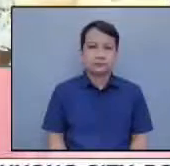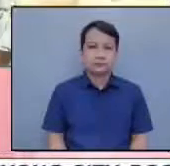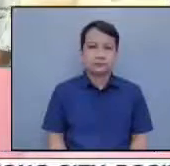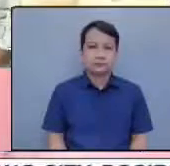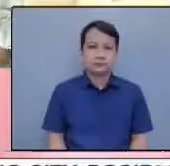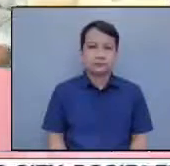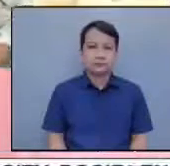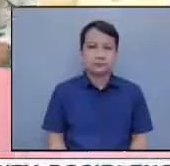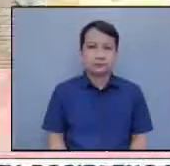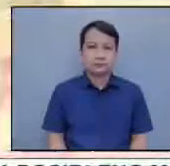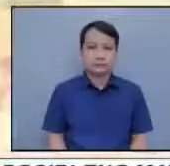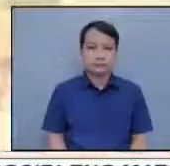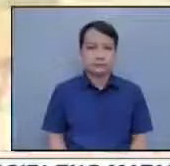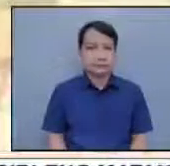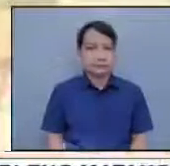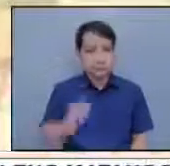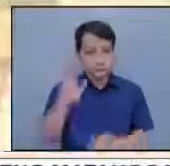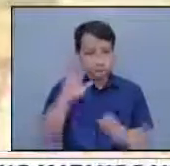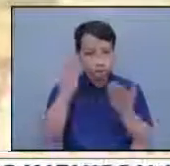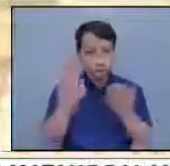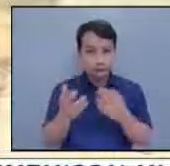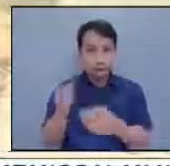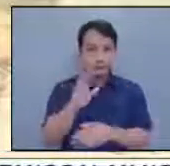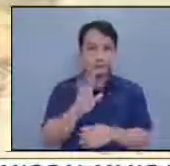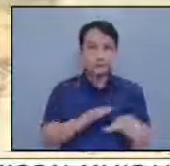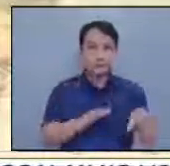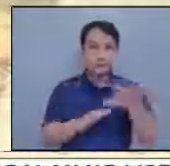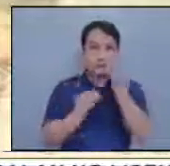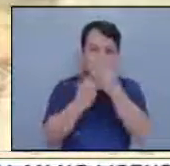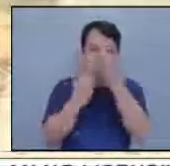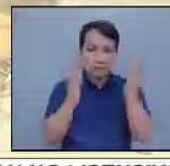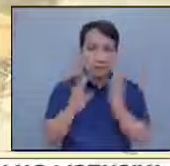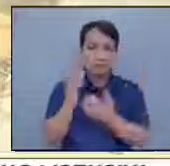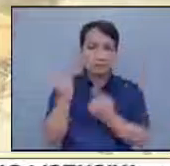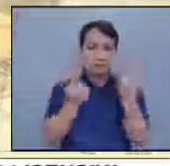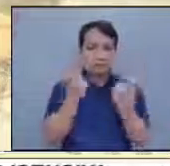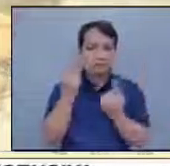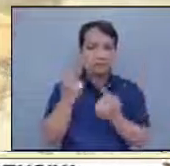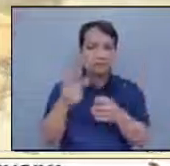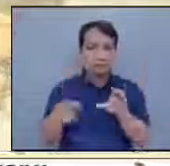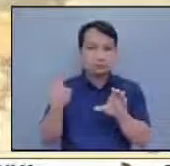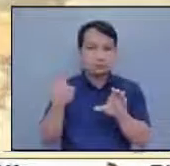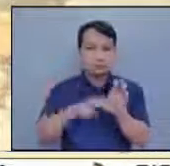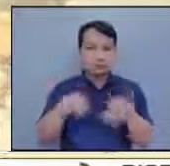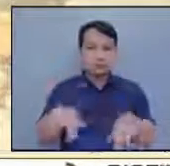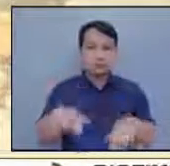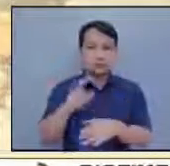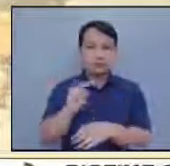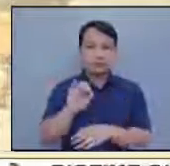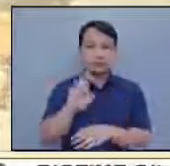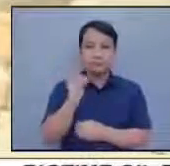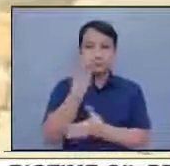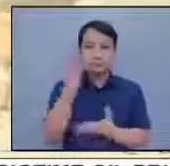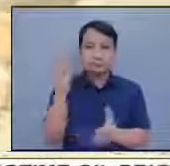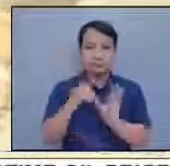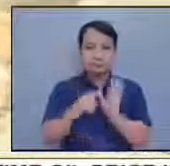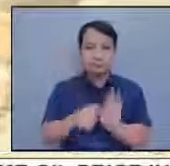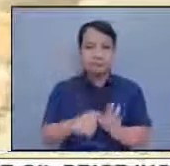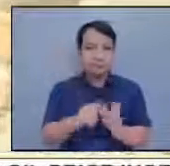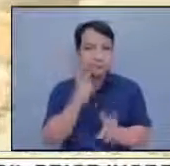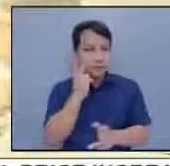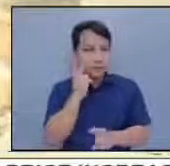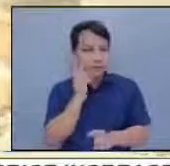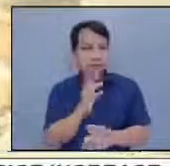Papa Gans, rise and shine sa'yo. Rise and shine po sa lahat na ating mananakay na babiyahin ngayon sa Metro Manila. Silipin po natin lagay